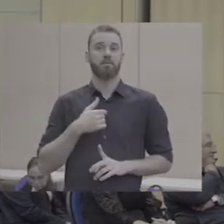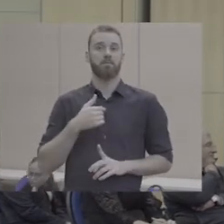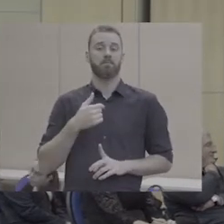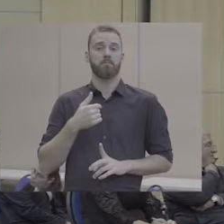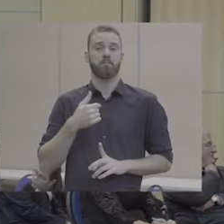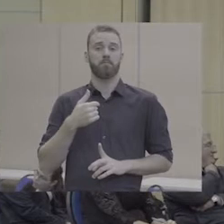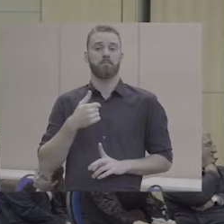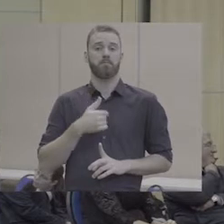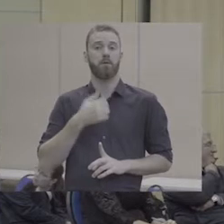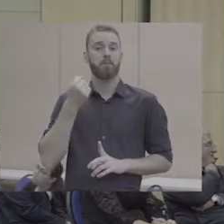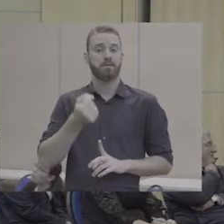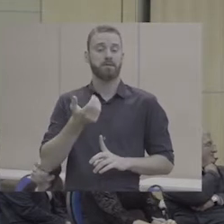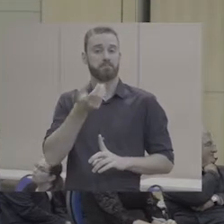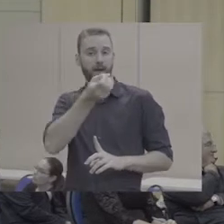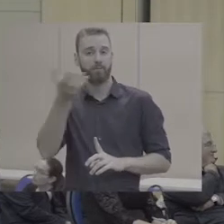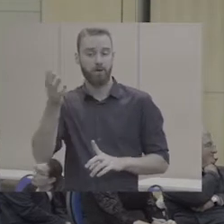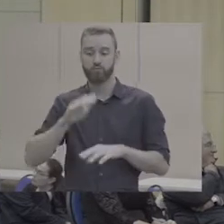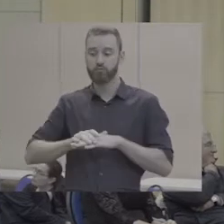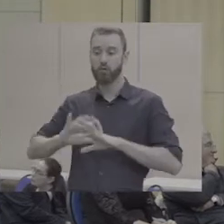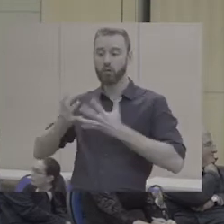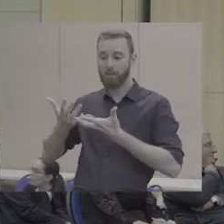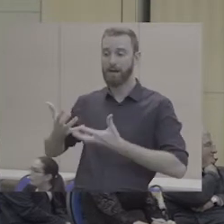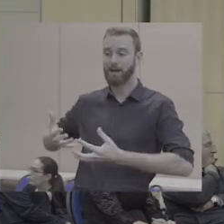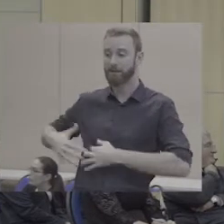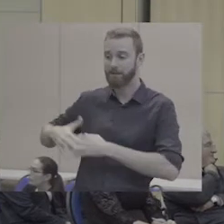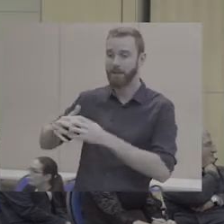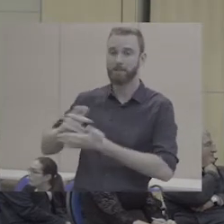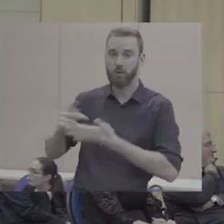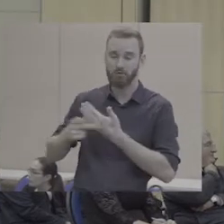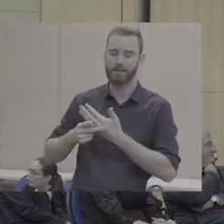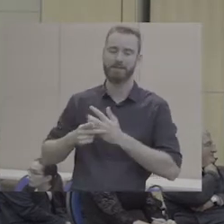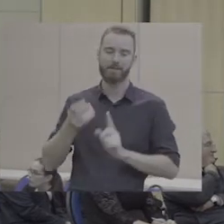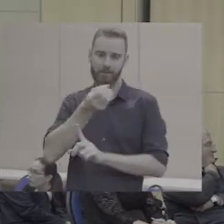de mieux comprendre la dynamique de la réalisation d'un projet?